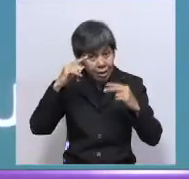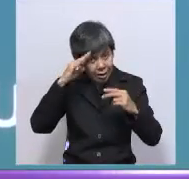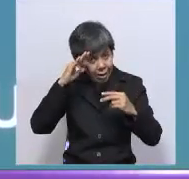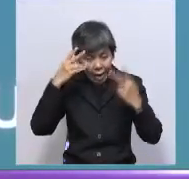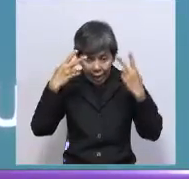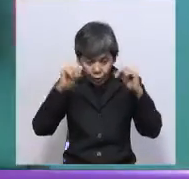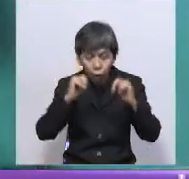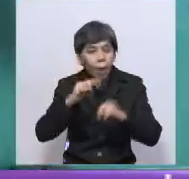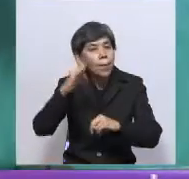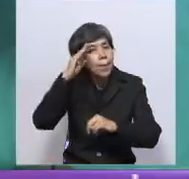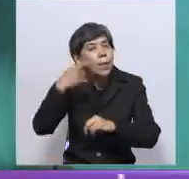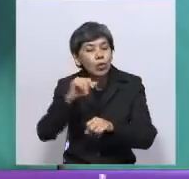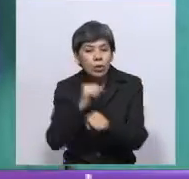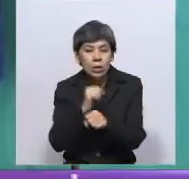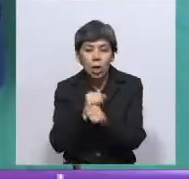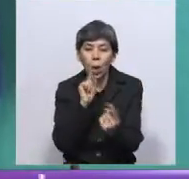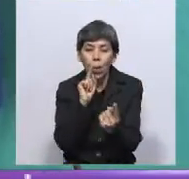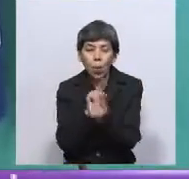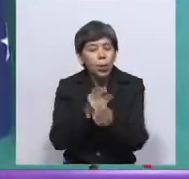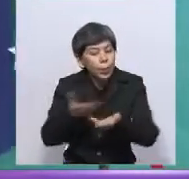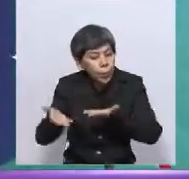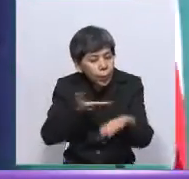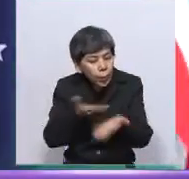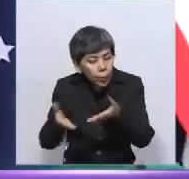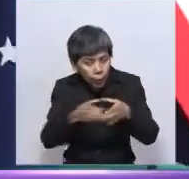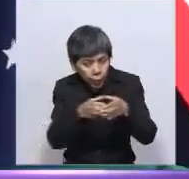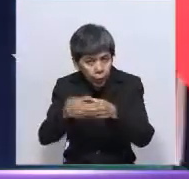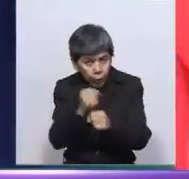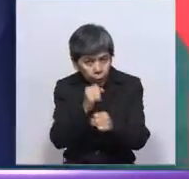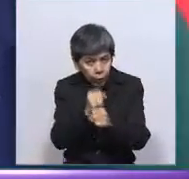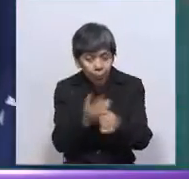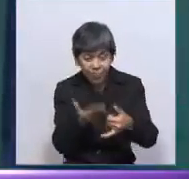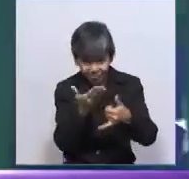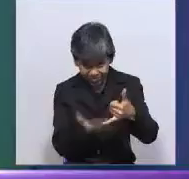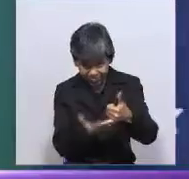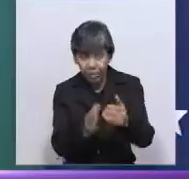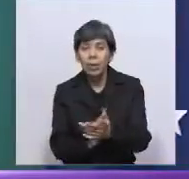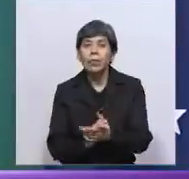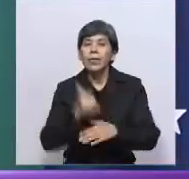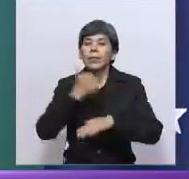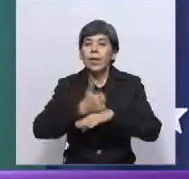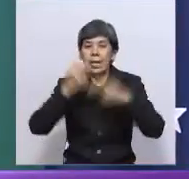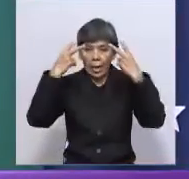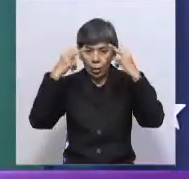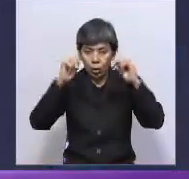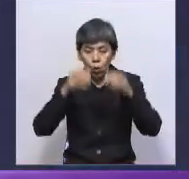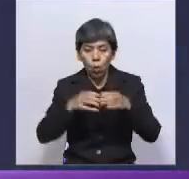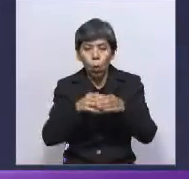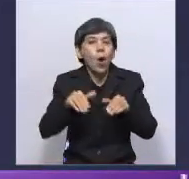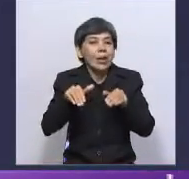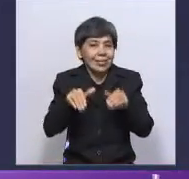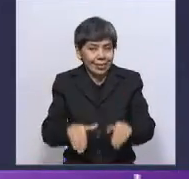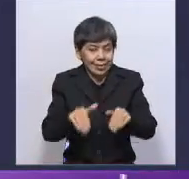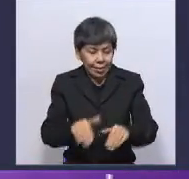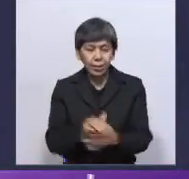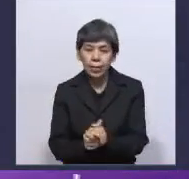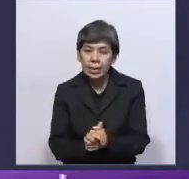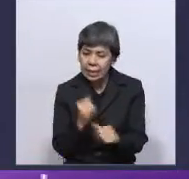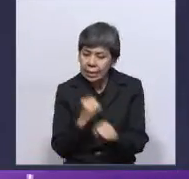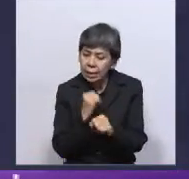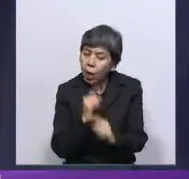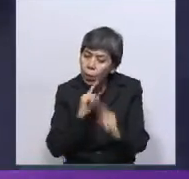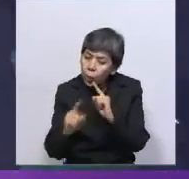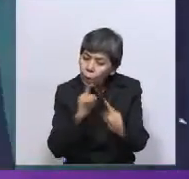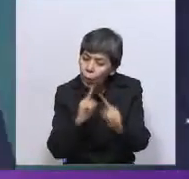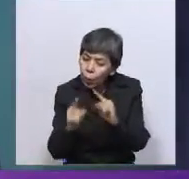โอชานายกรัฐมนตรีได้พบและหารือทวิภาคีกับนายมอลคอมเทิร์นบูลนายกรัฐมนตรีเครือรัฐออสเตรเลียซึ่งเป็น